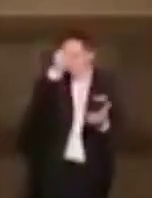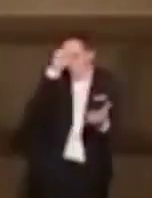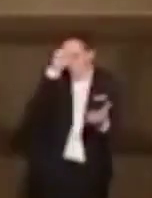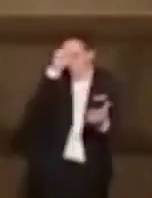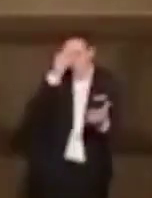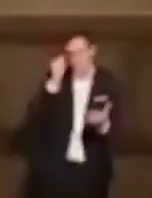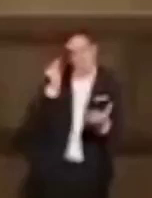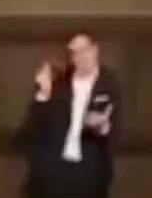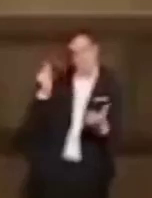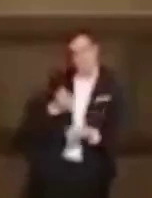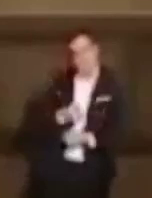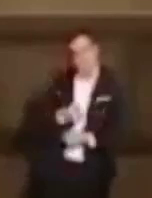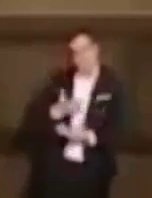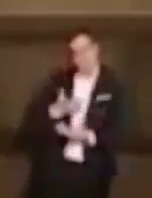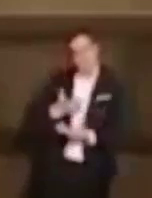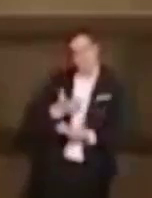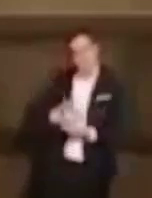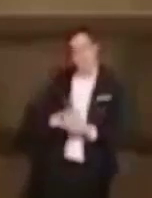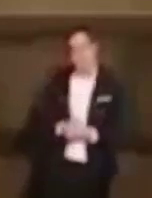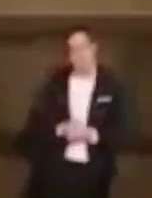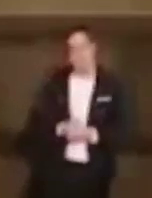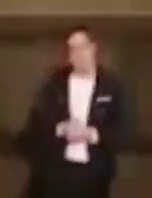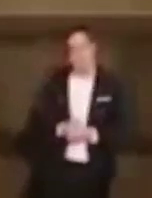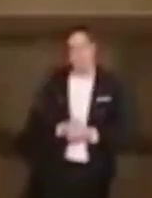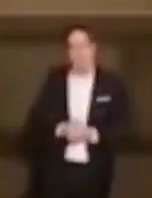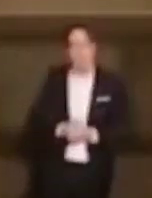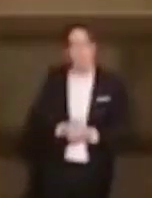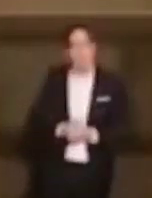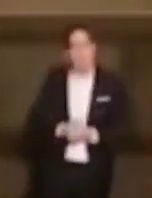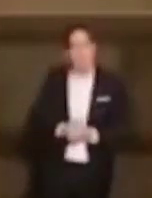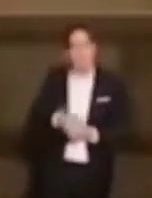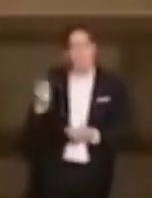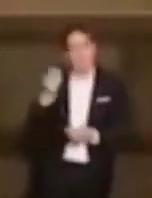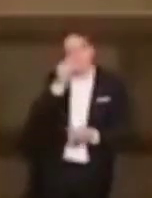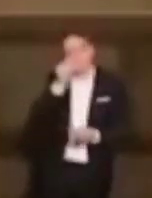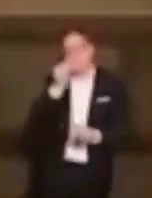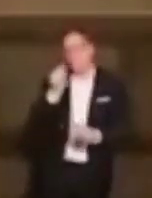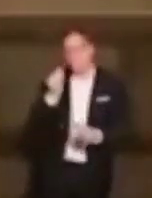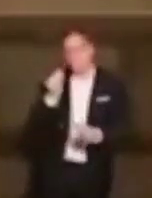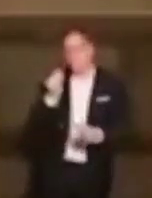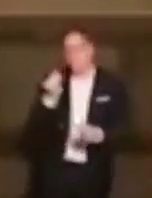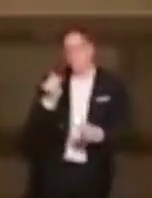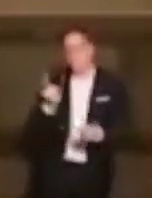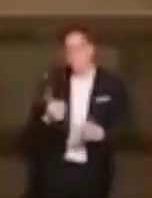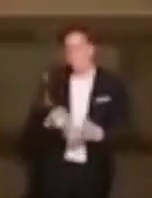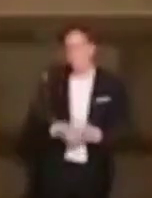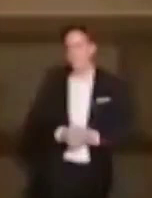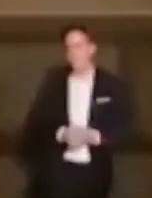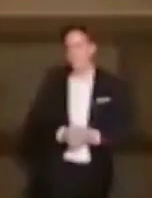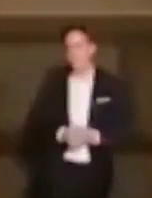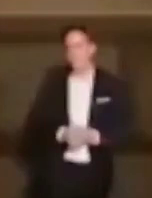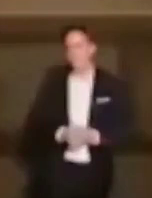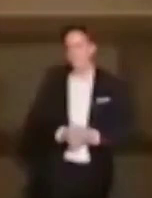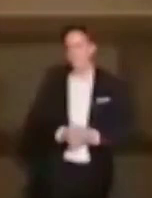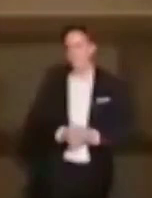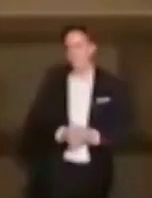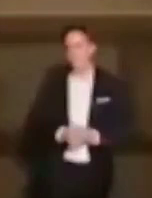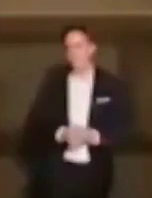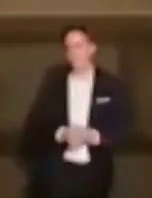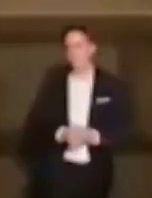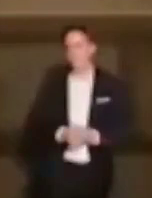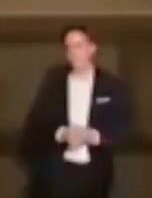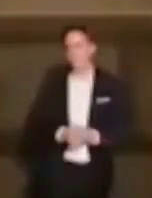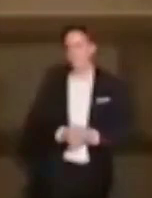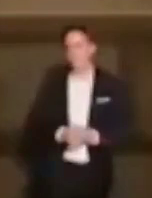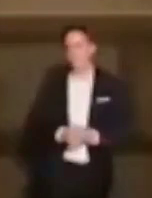اگر محمد را دوست داشتید، از این زن و از عمر بیزاری می جستید، چرا که